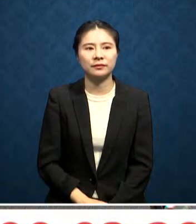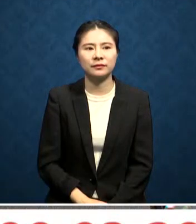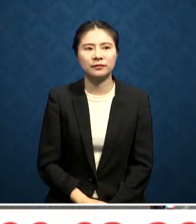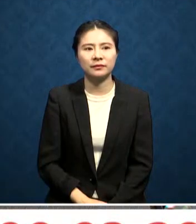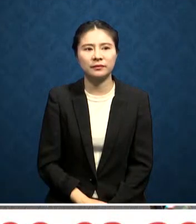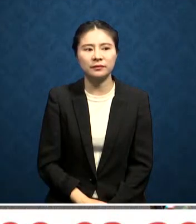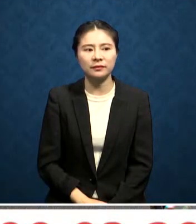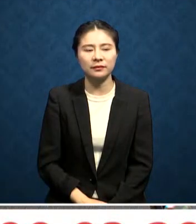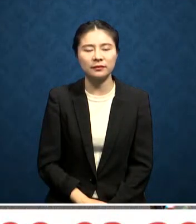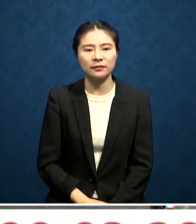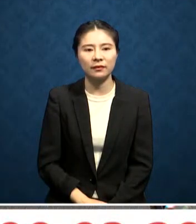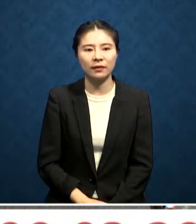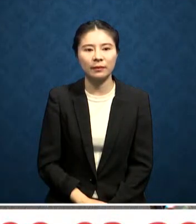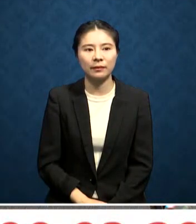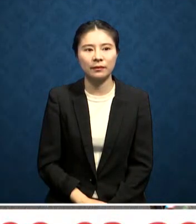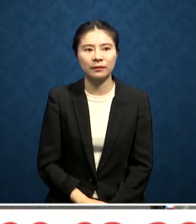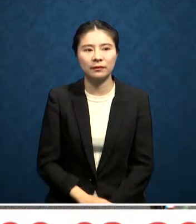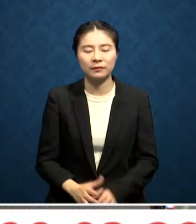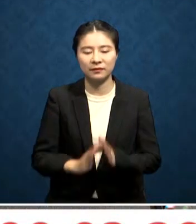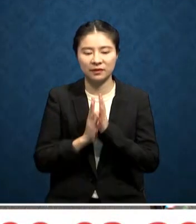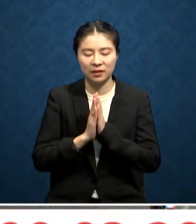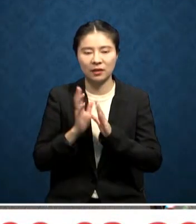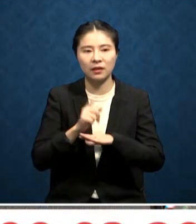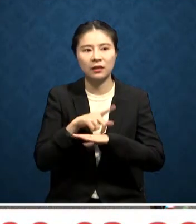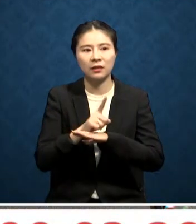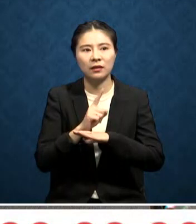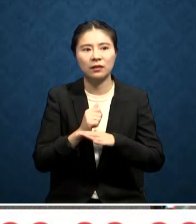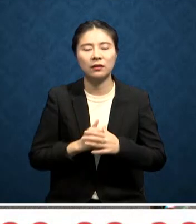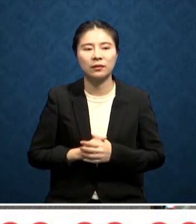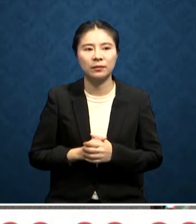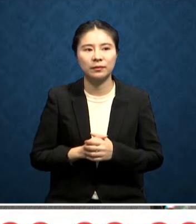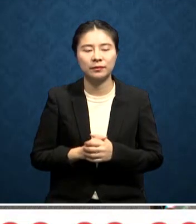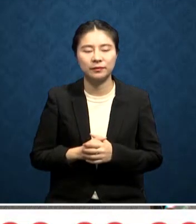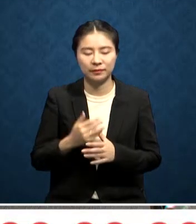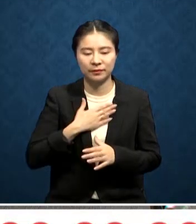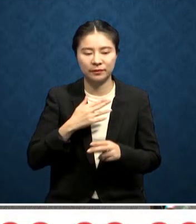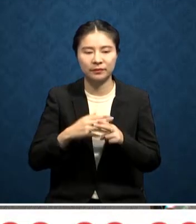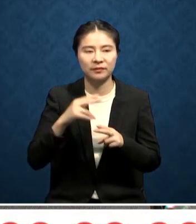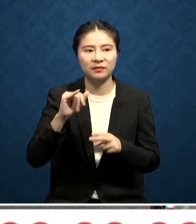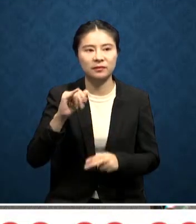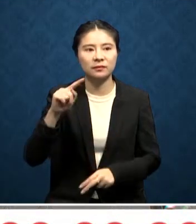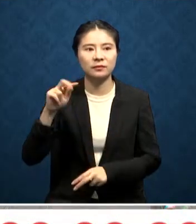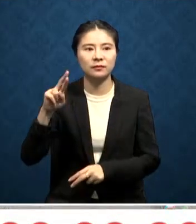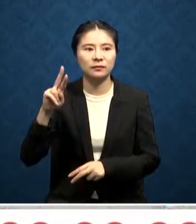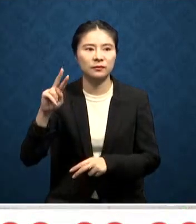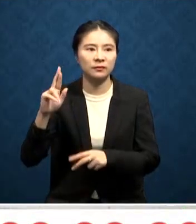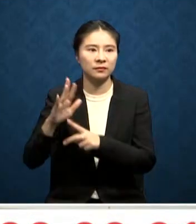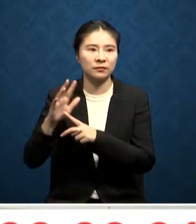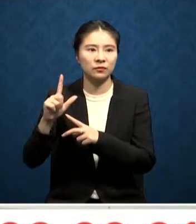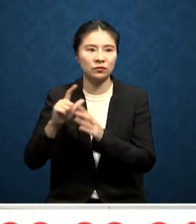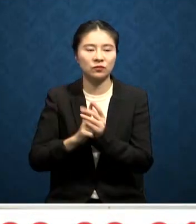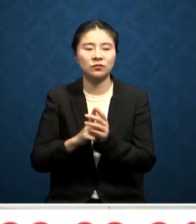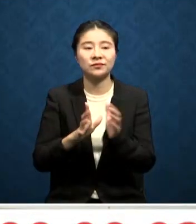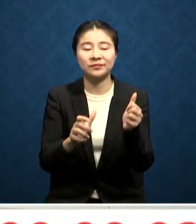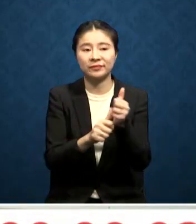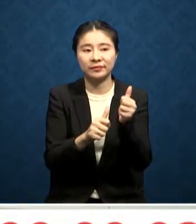กับเรีน grab ป วทยสิาที่ขอรบท่านสมารถชก ปที่สุผสงกิกทนครับกัผมในตัริวย αสิรกุลองเลขาศิการ....ะสาการแทน standard